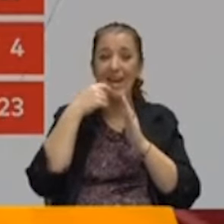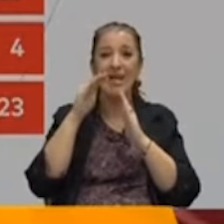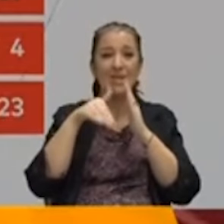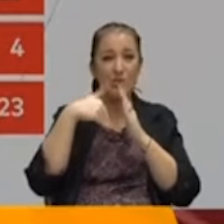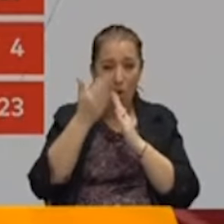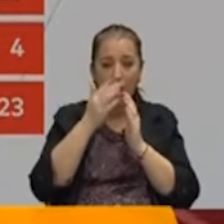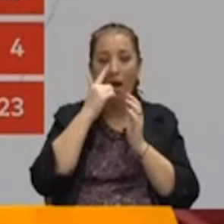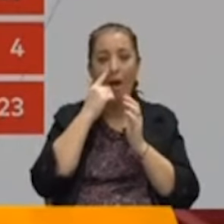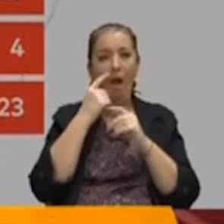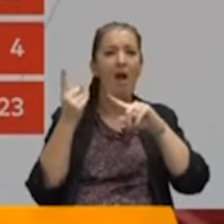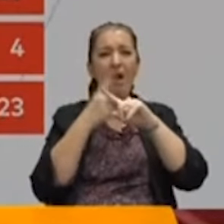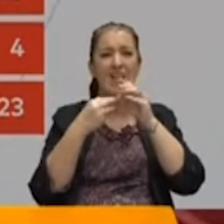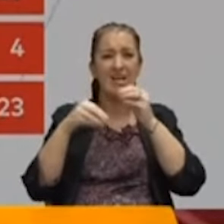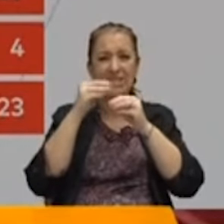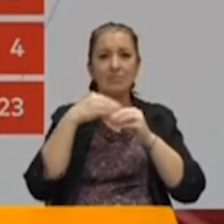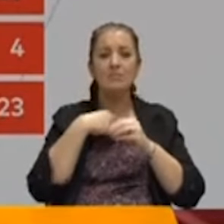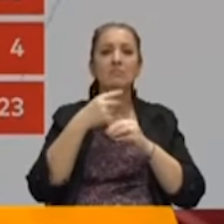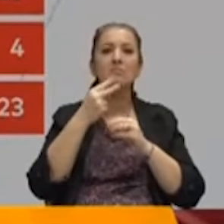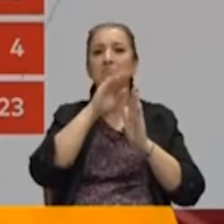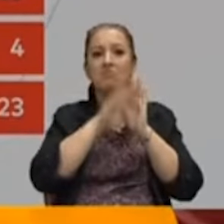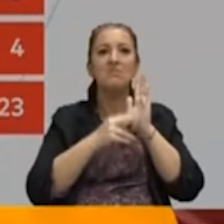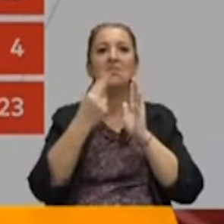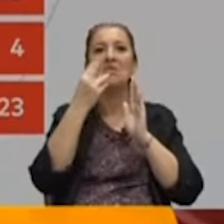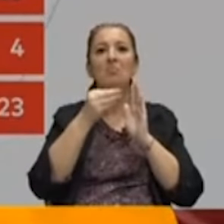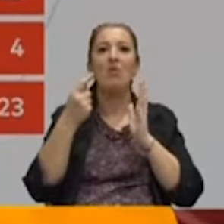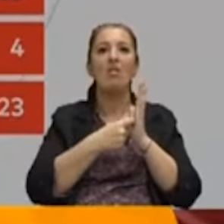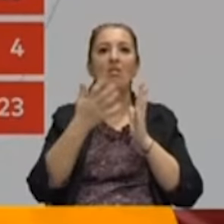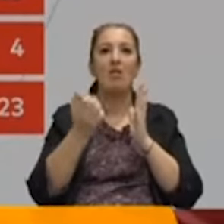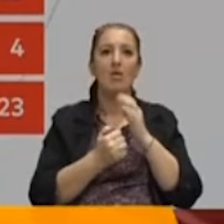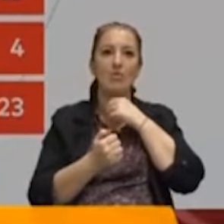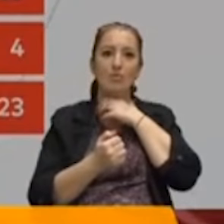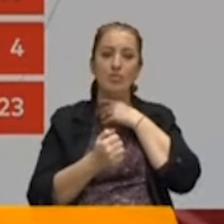hafriyat vesaire, 1,5 yıl sonra 7 milyon liraya alıyoruz.